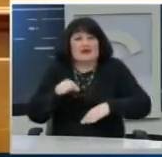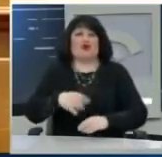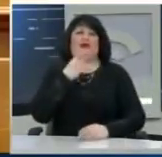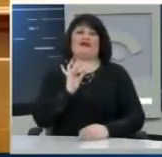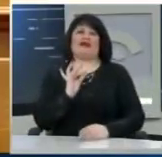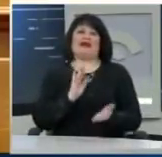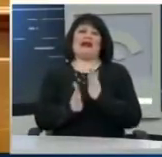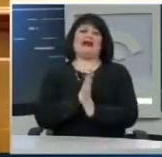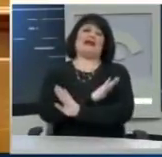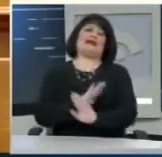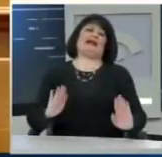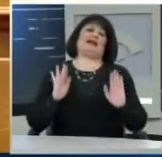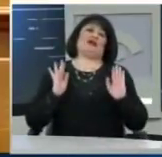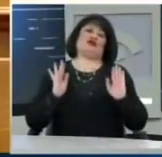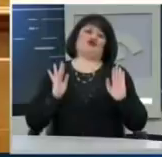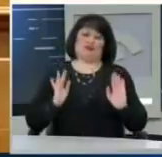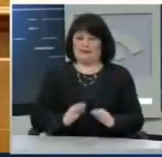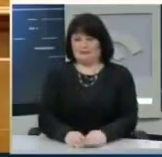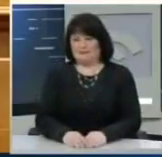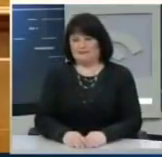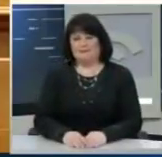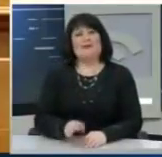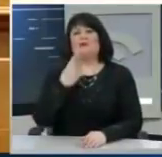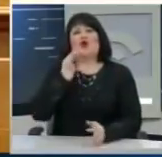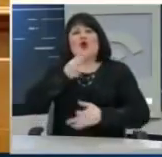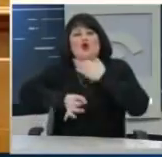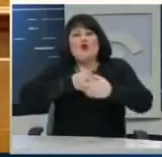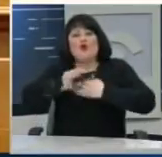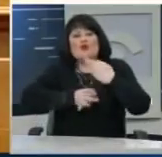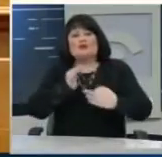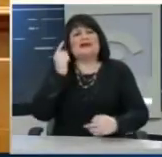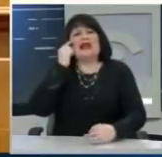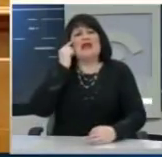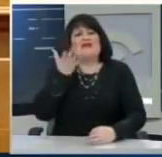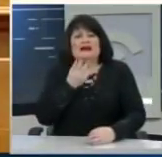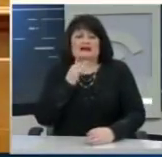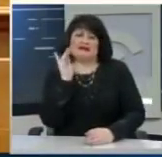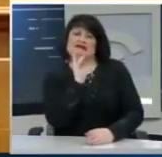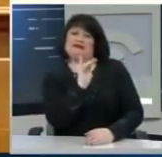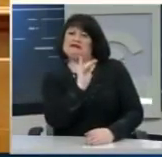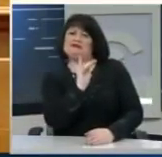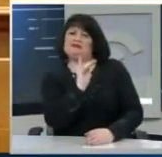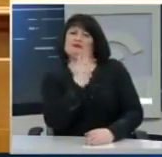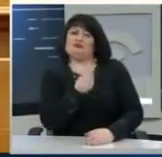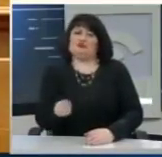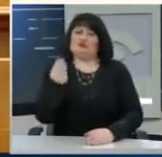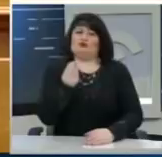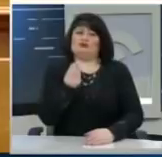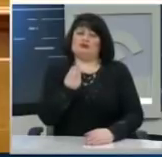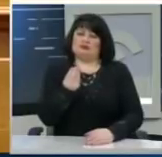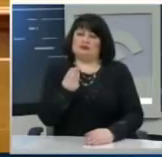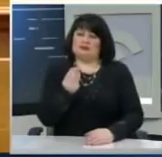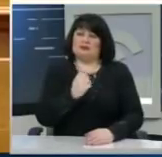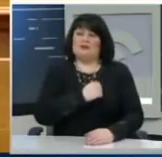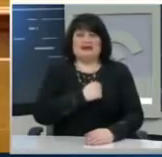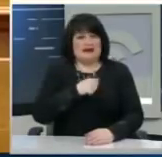το κεφάλαιο. Τα λέω αυτά περισσότερο, όπως καταλαβαίνετε, απευθυνόμενος σε αυτούς που πιστεύω ότι